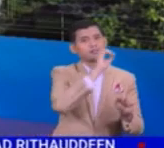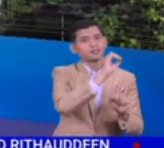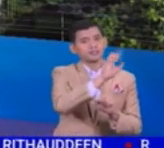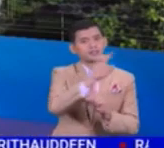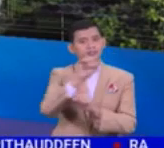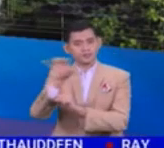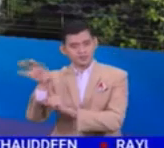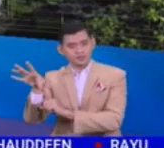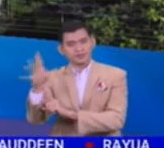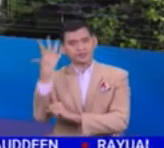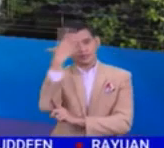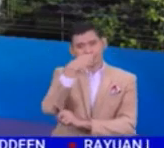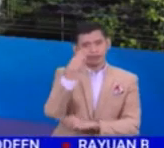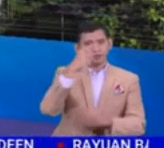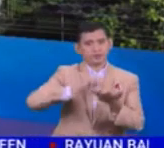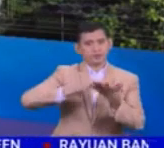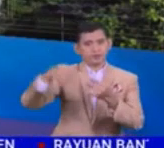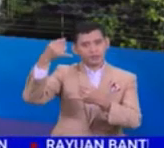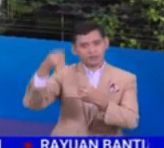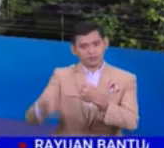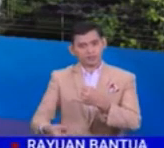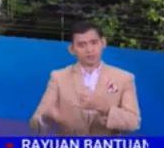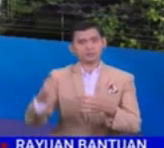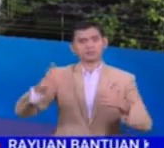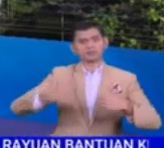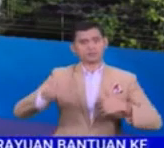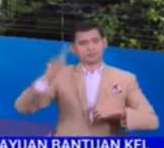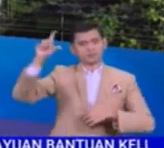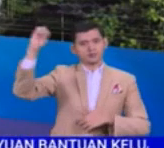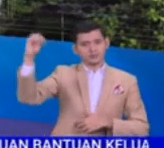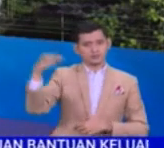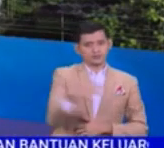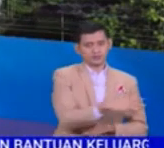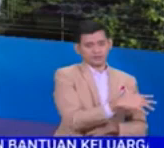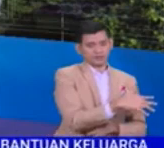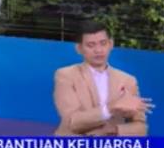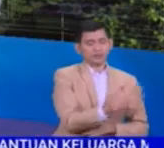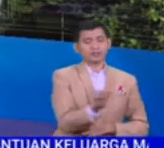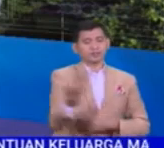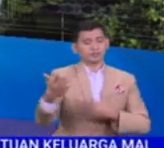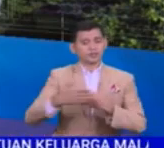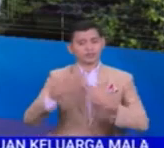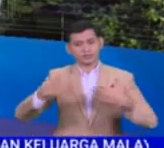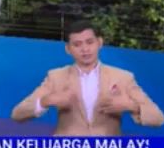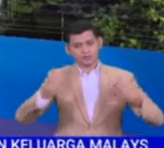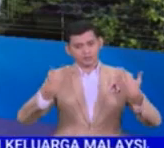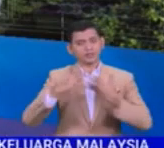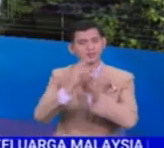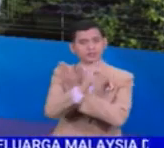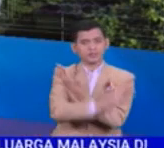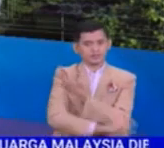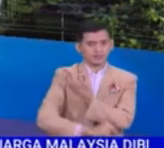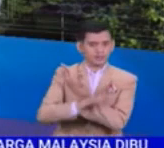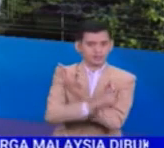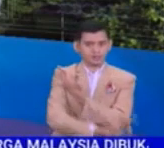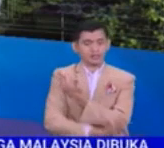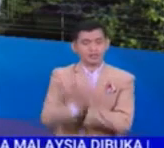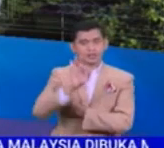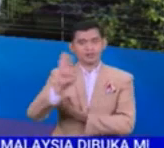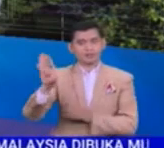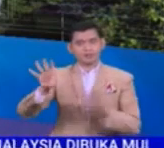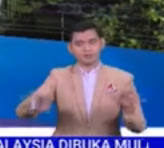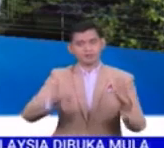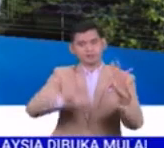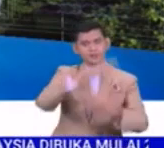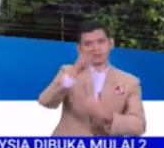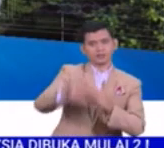pada minggu terakhir Ramadan kembali meriah dalam suasana berbeza tahun ini. Inisiatif Negeri FM mengadakan program pelita